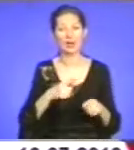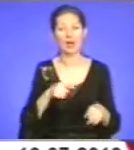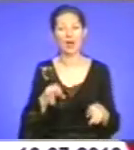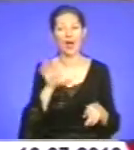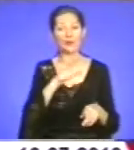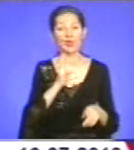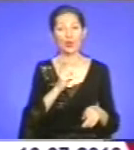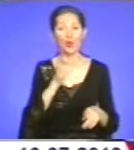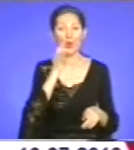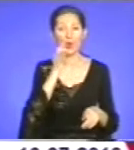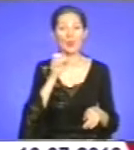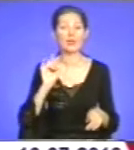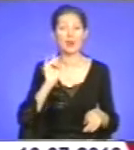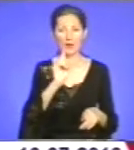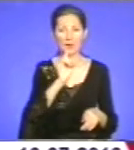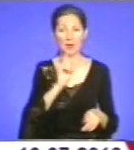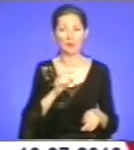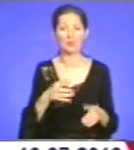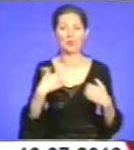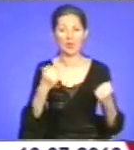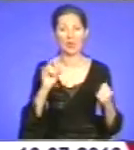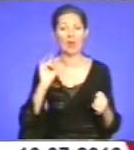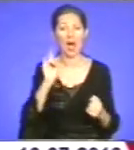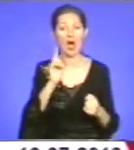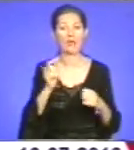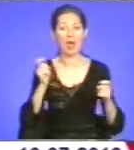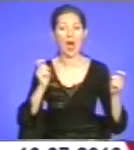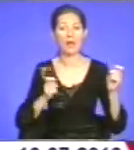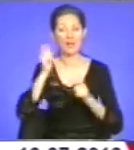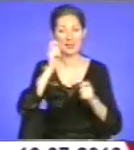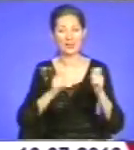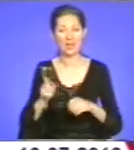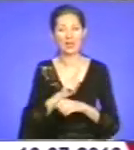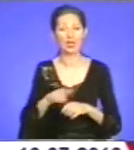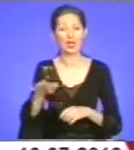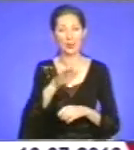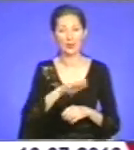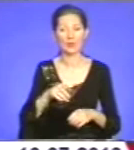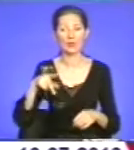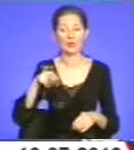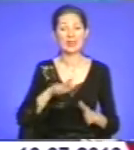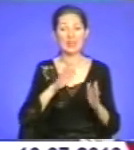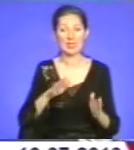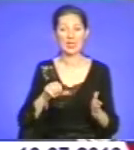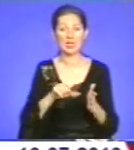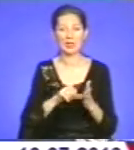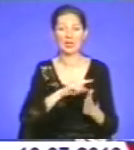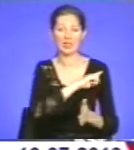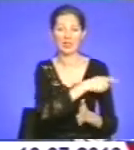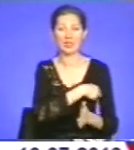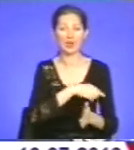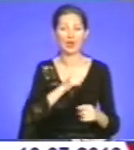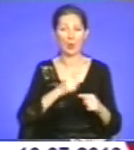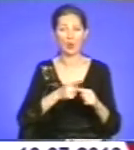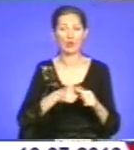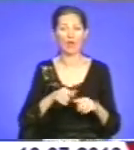виявилося чимало. Підтримати авіафестиваль на Тернопільському летовищі прийшли не лише представники сильної половини. Жінки